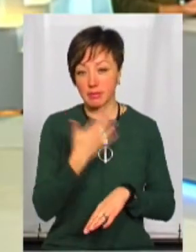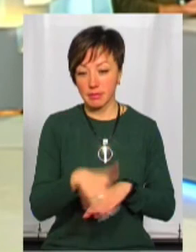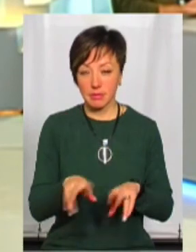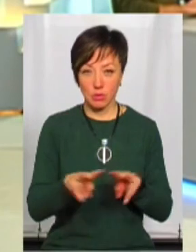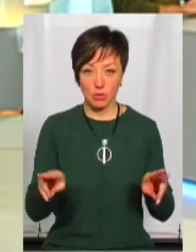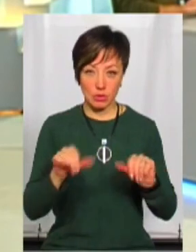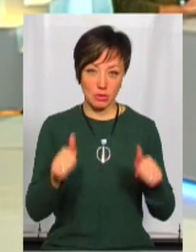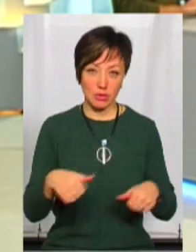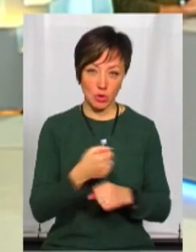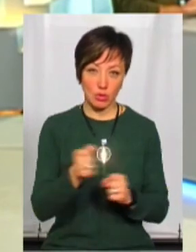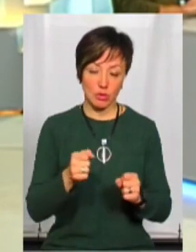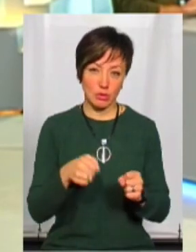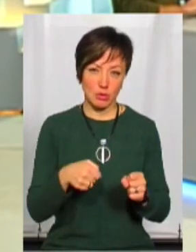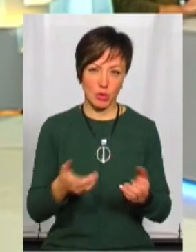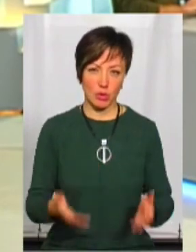схожих